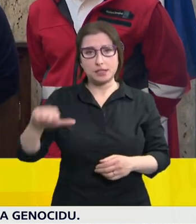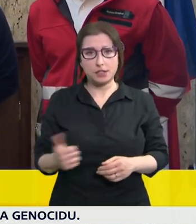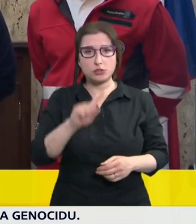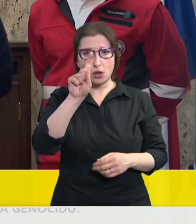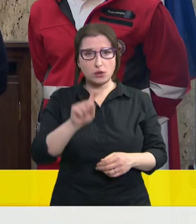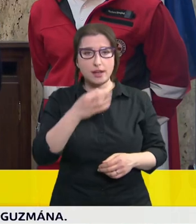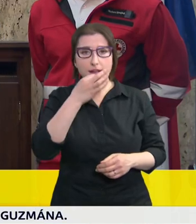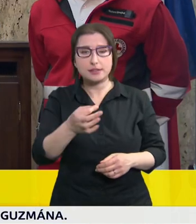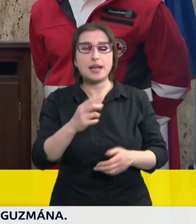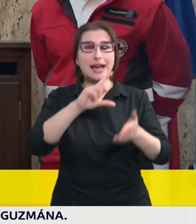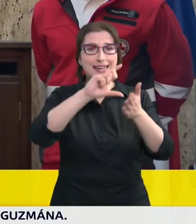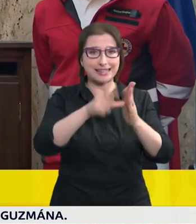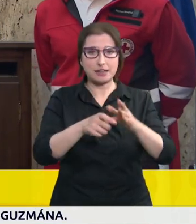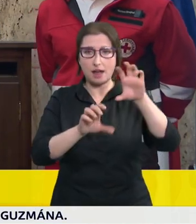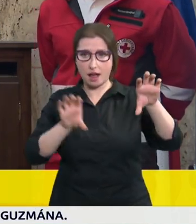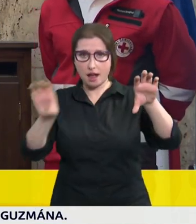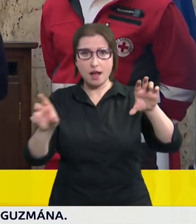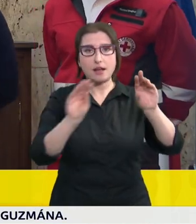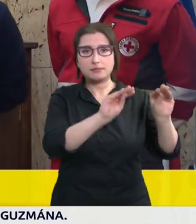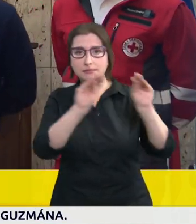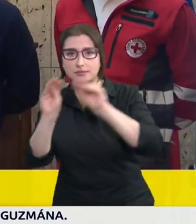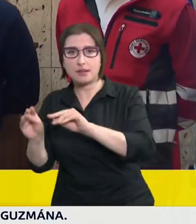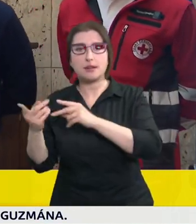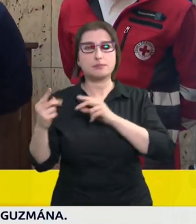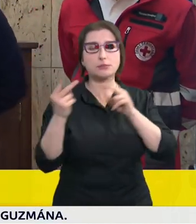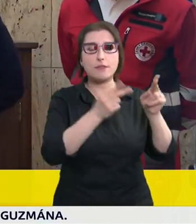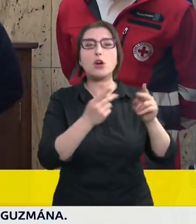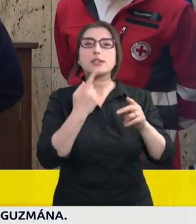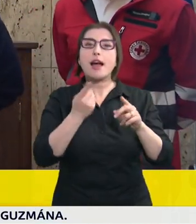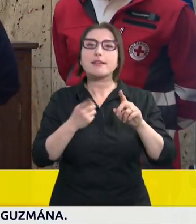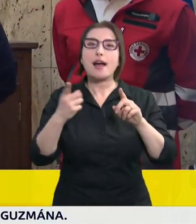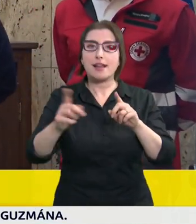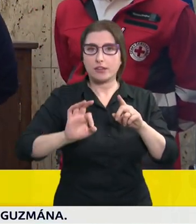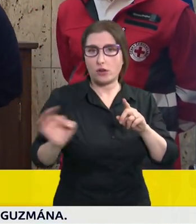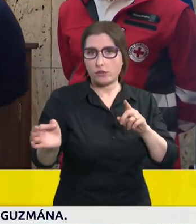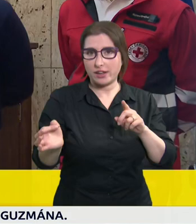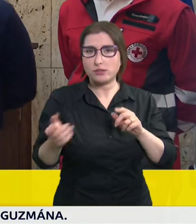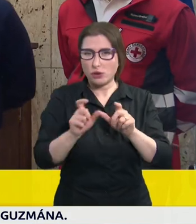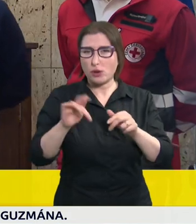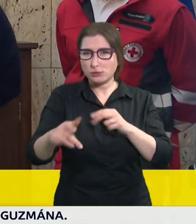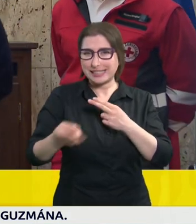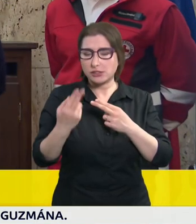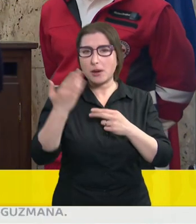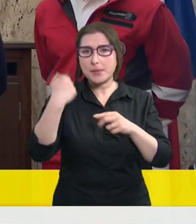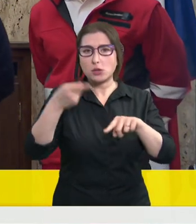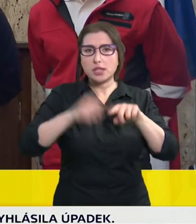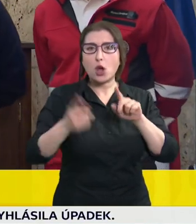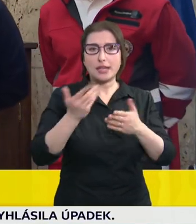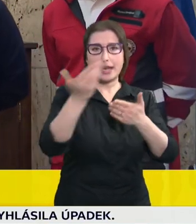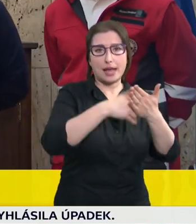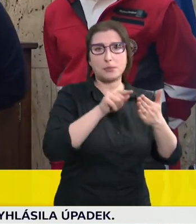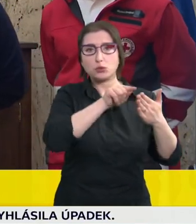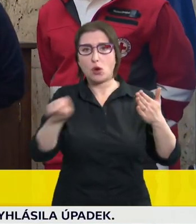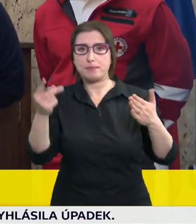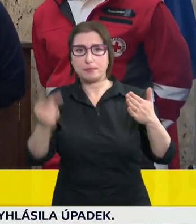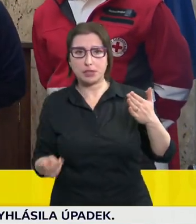mezi kraji. Jak dlouhé můžou být, aniž by to bylo rizikové pro pacienta? Protože například se vezl jeden pacient z Chebu do Brna, z Karlových Varů